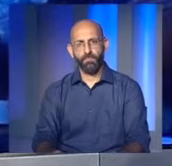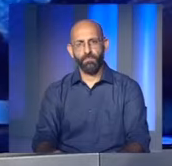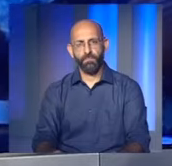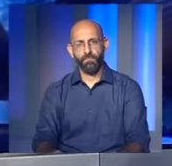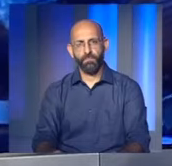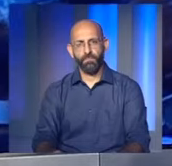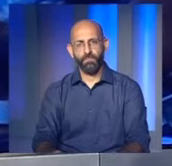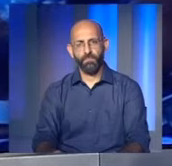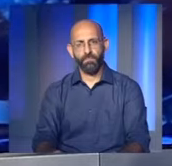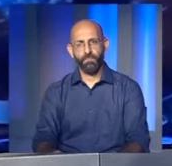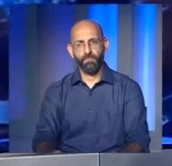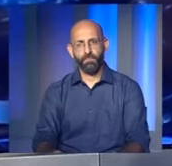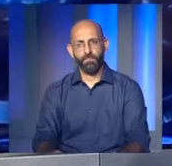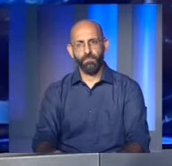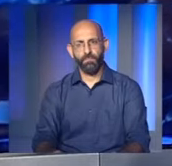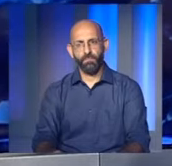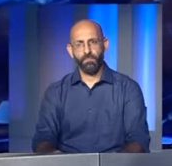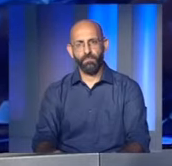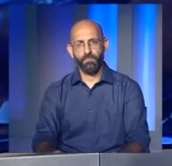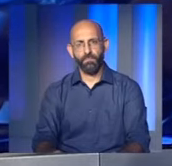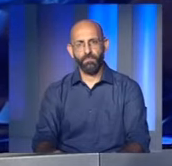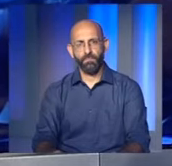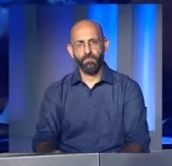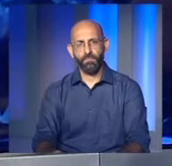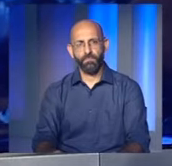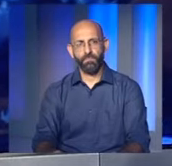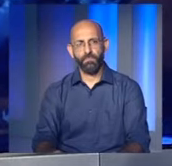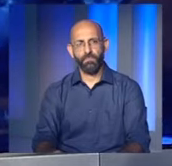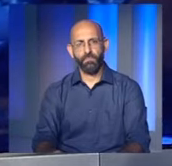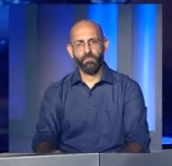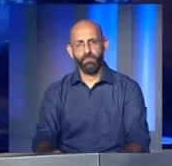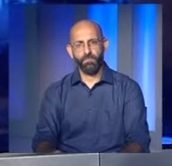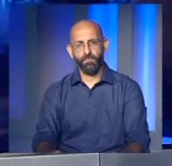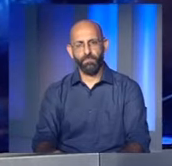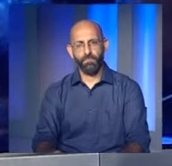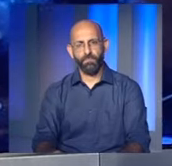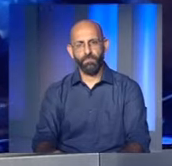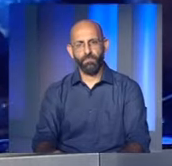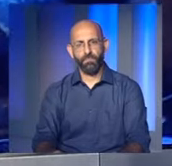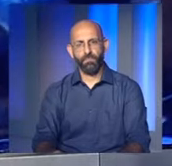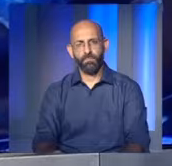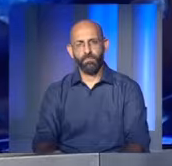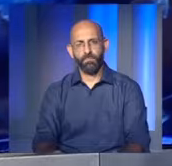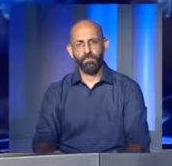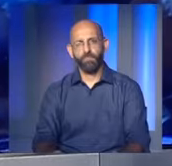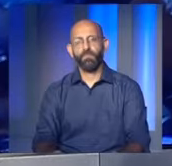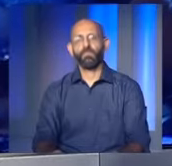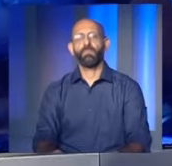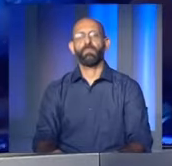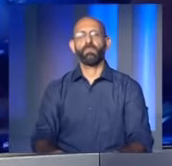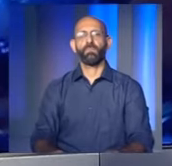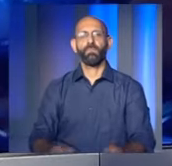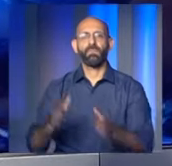ويستقيم عمل المؤسسات لتقوم بدورها وواجباتها الوطنية كما يجب، كما قال قائد الجيش.